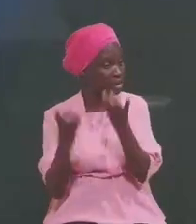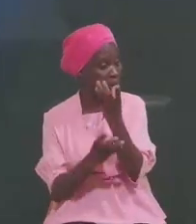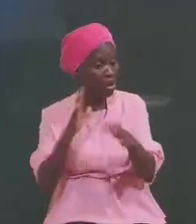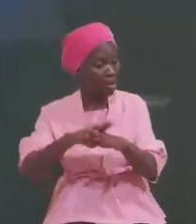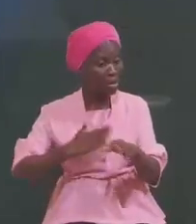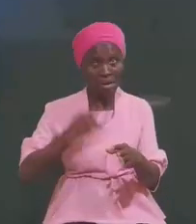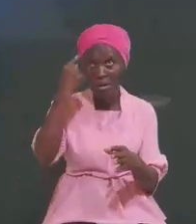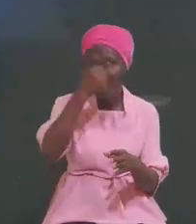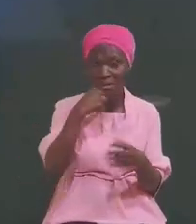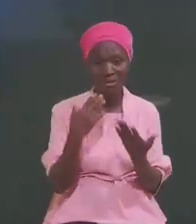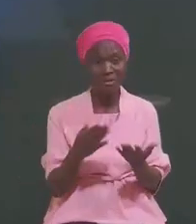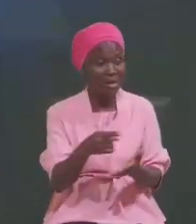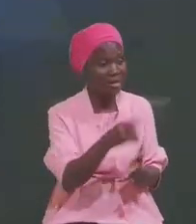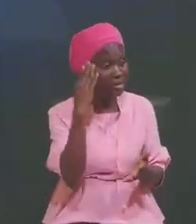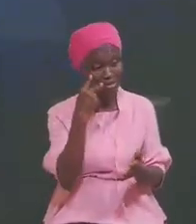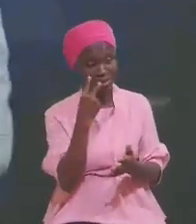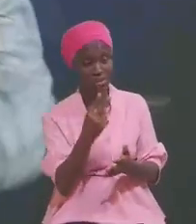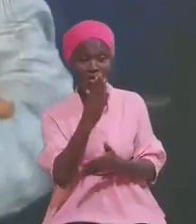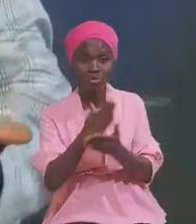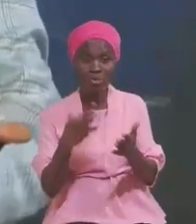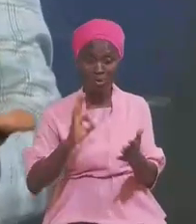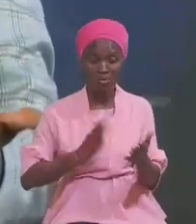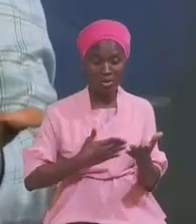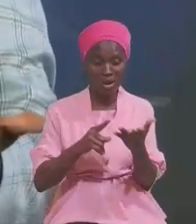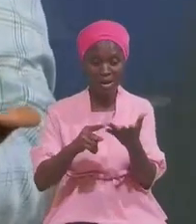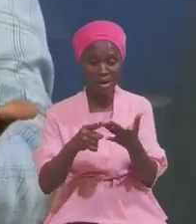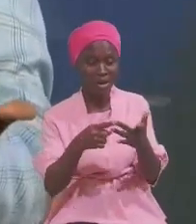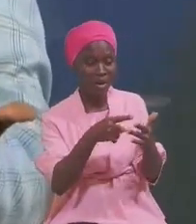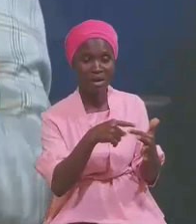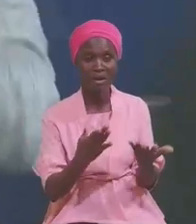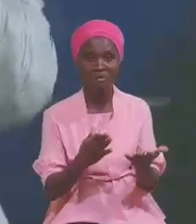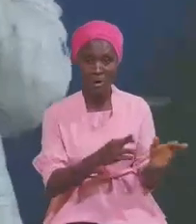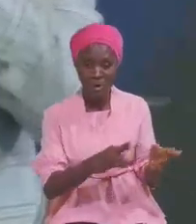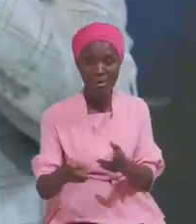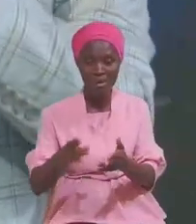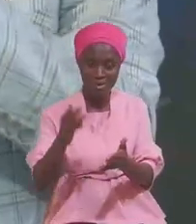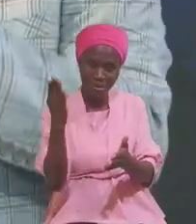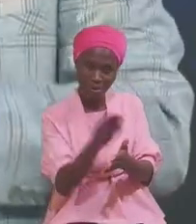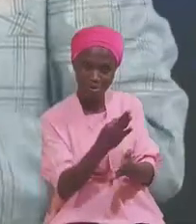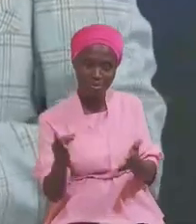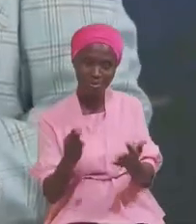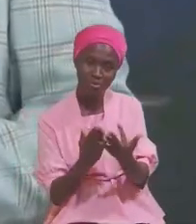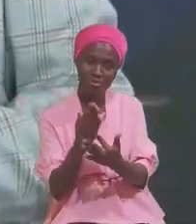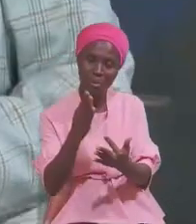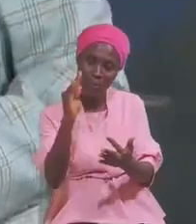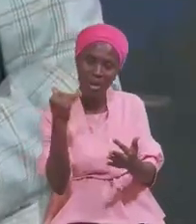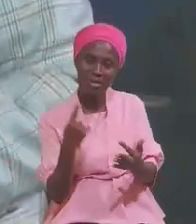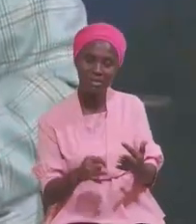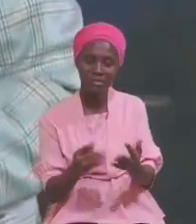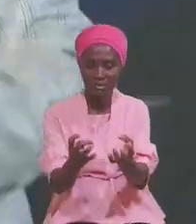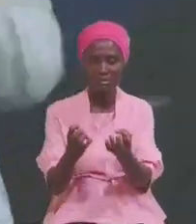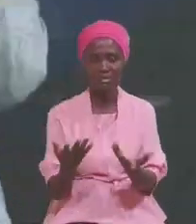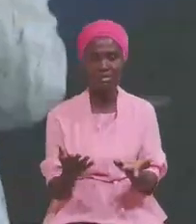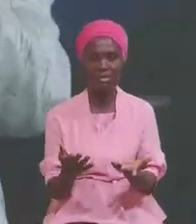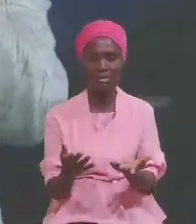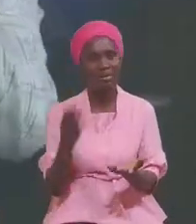Les sacrificateurs vont nous repousser, chasser. Ils vont voir la lèpre à nos doigts, à nos fronts. Déjà nos doigts coupés, rongés.